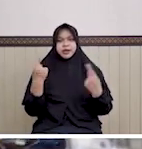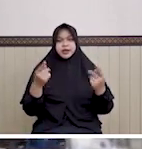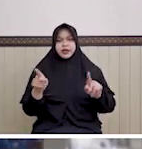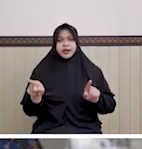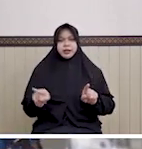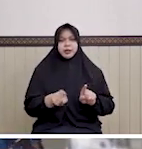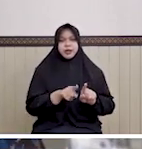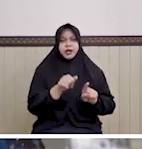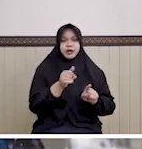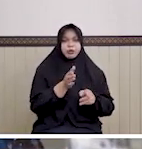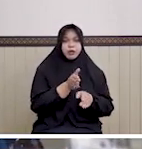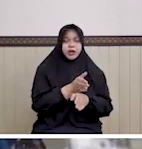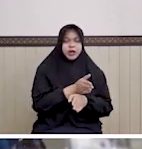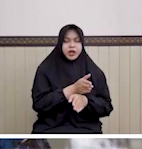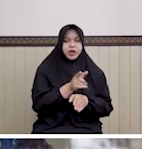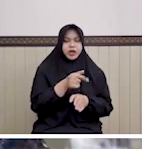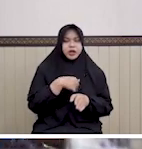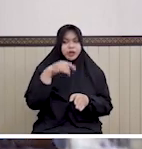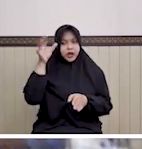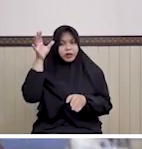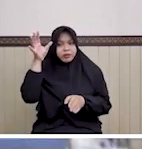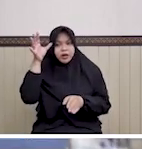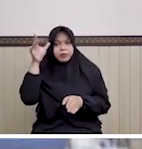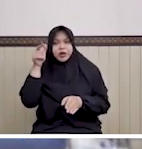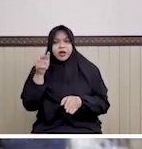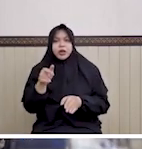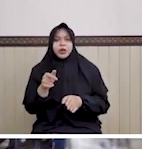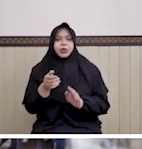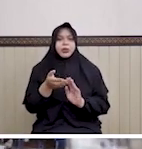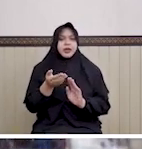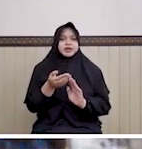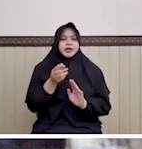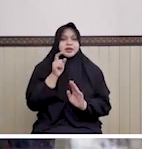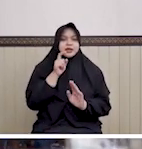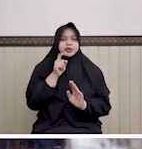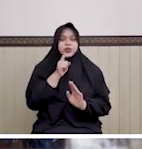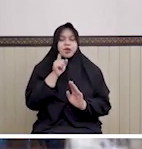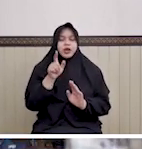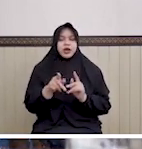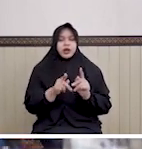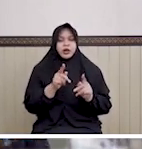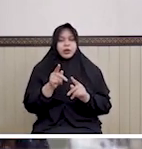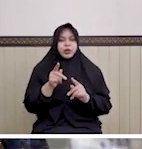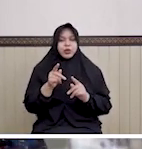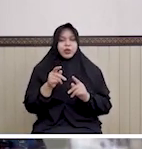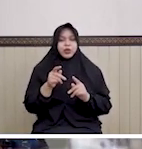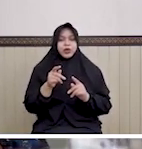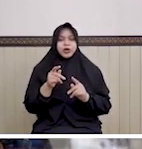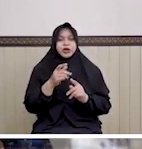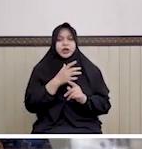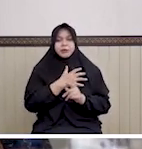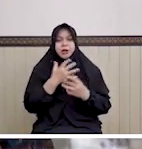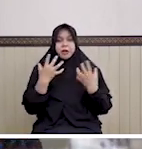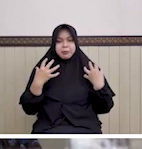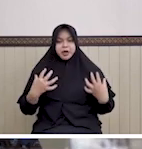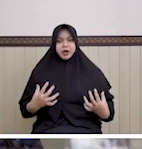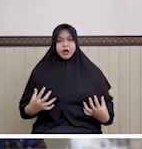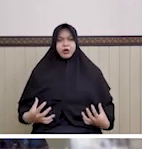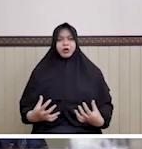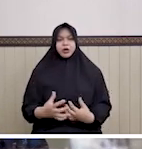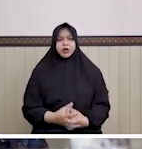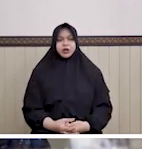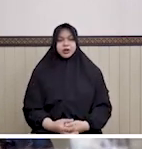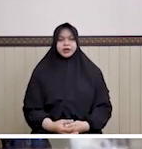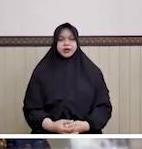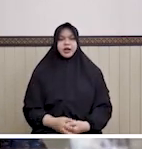dampingi itu awalnya memang nggak ngeh kalo itu tuh pelecehan seksual yang dipegang payudaranya gitu toh